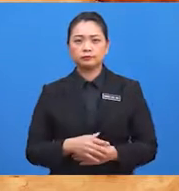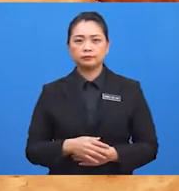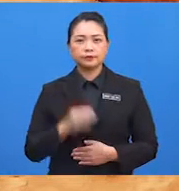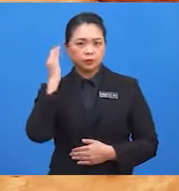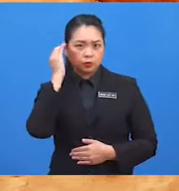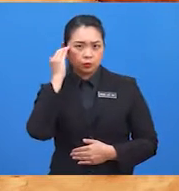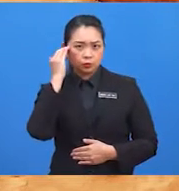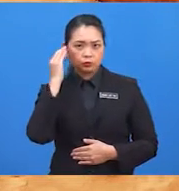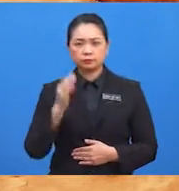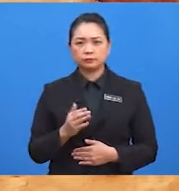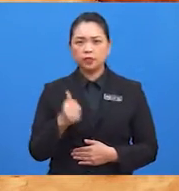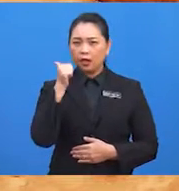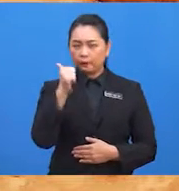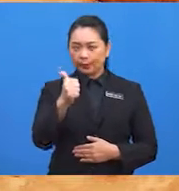Tahu?